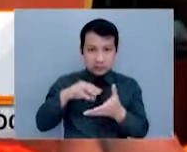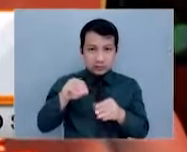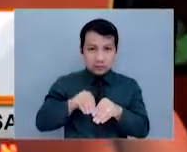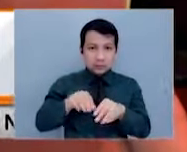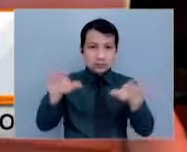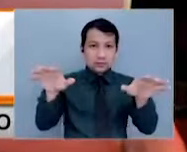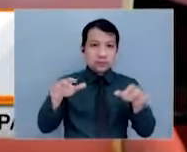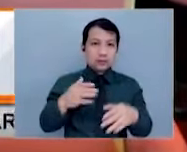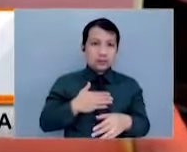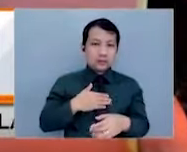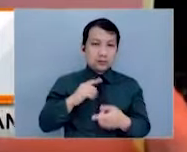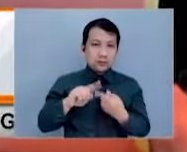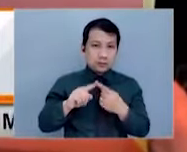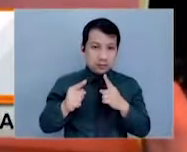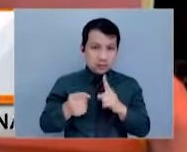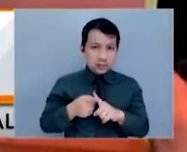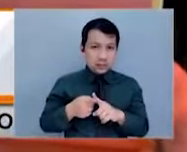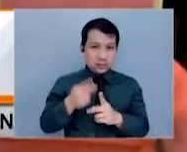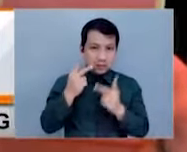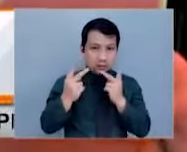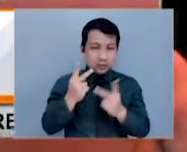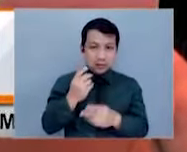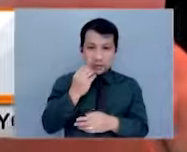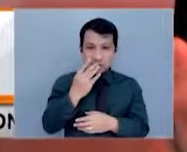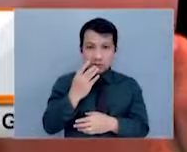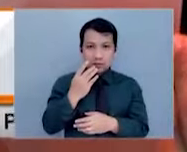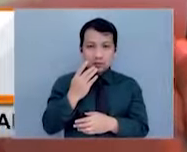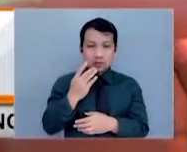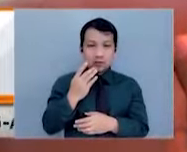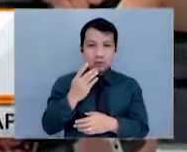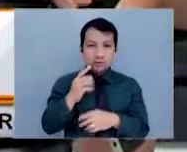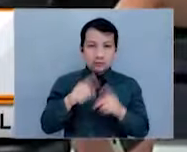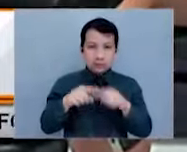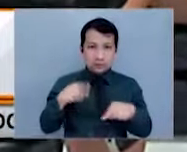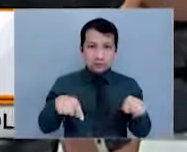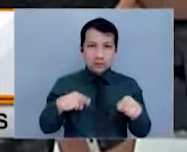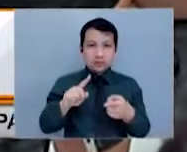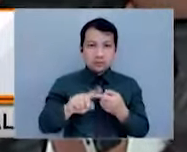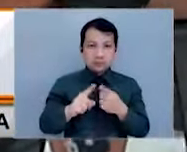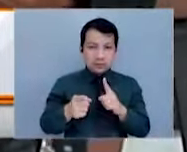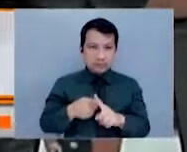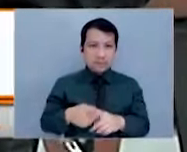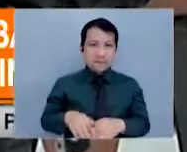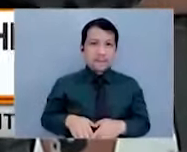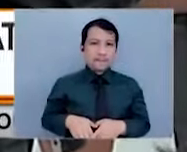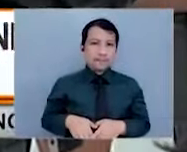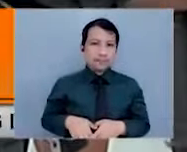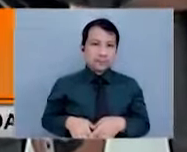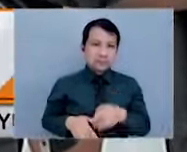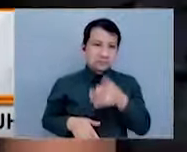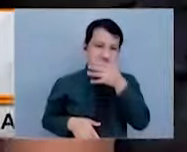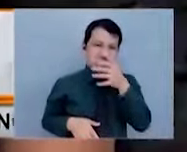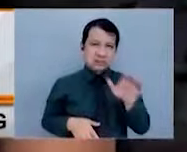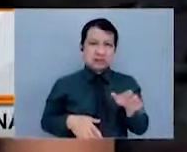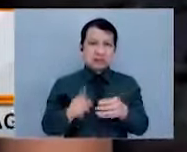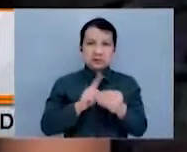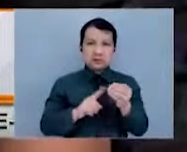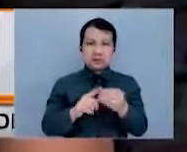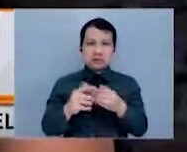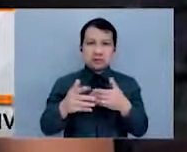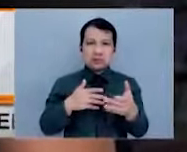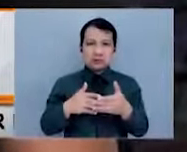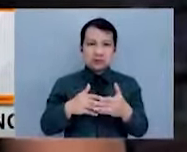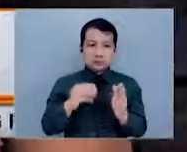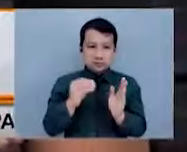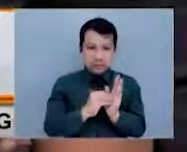my friend. I visited Hong Kong and met up with different friends there. Unbothered si Sara, kahit lagyan pa raw